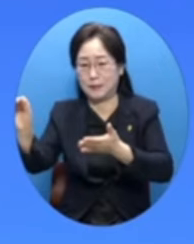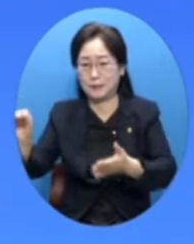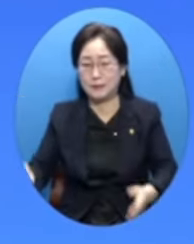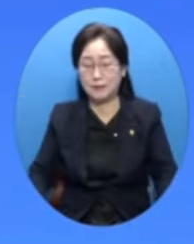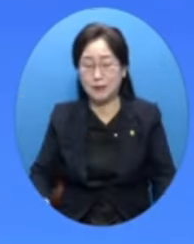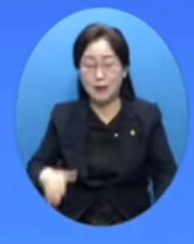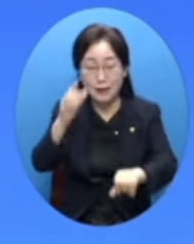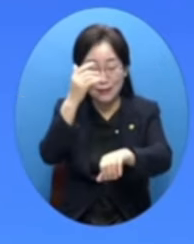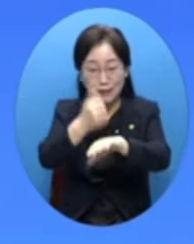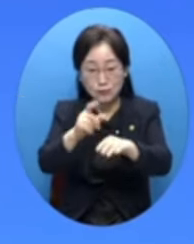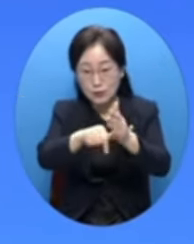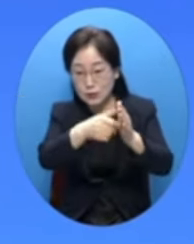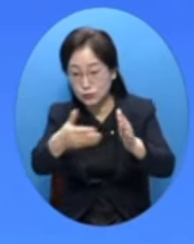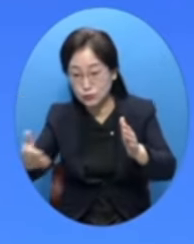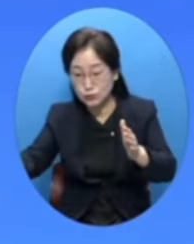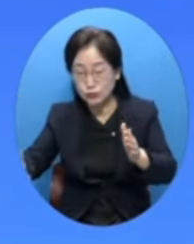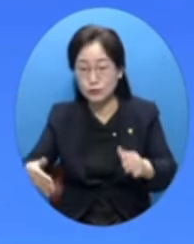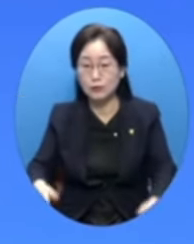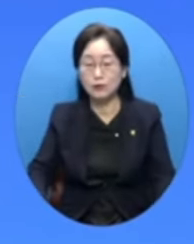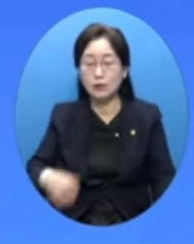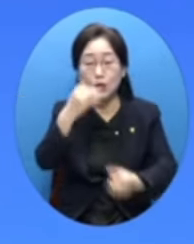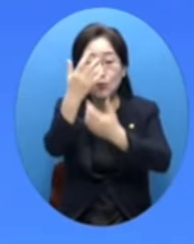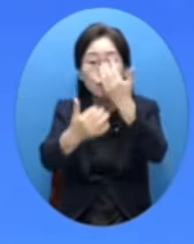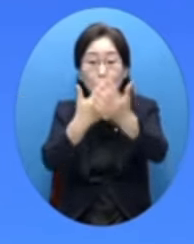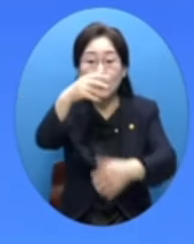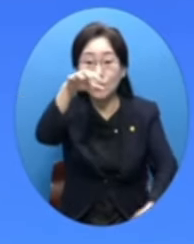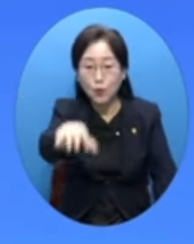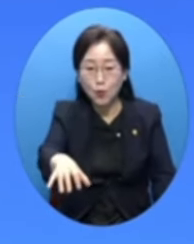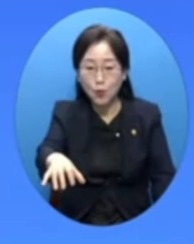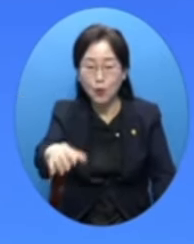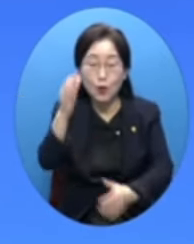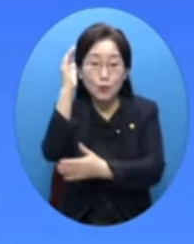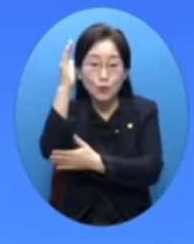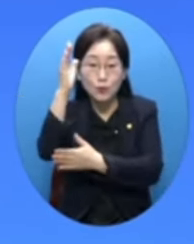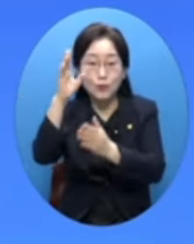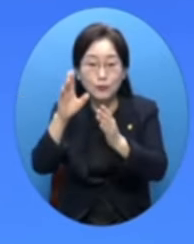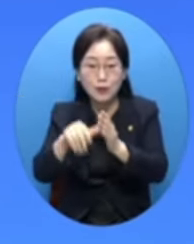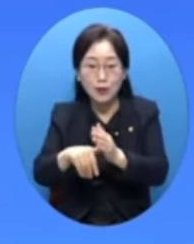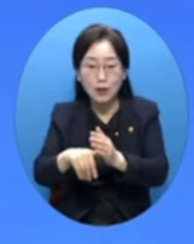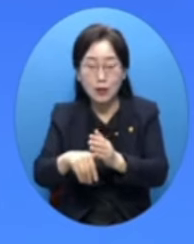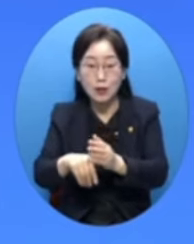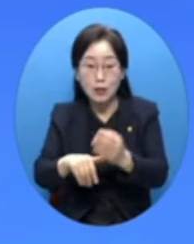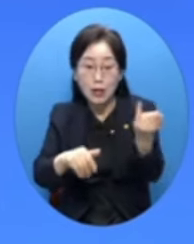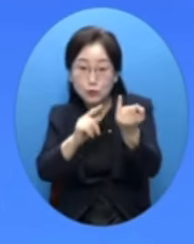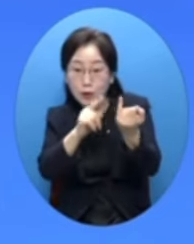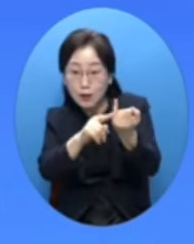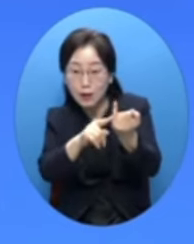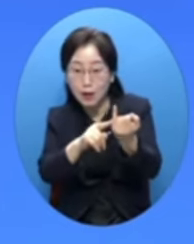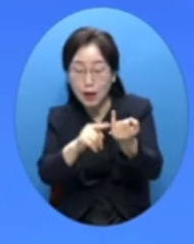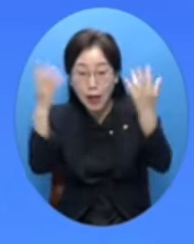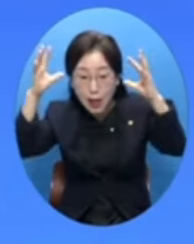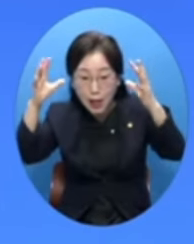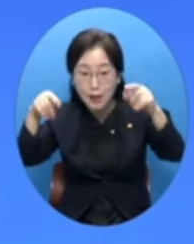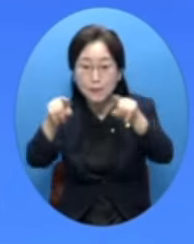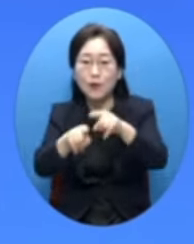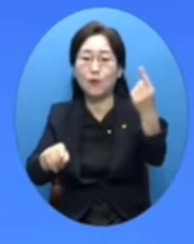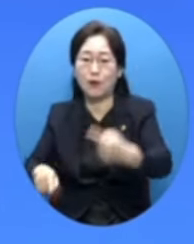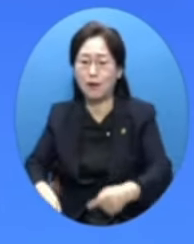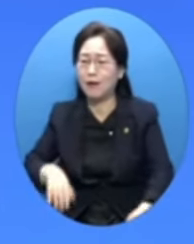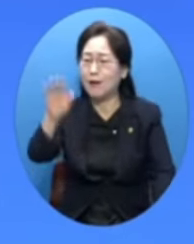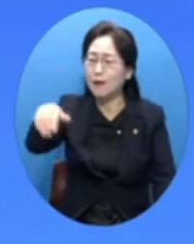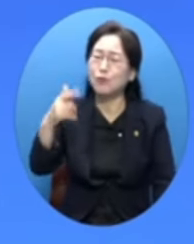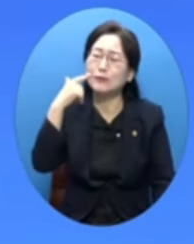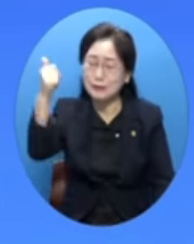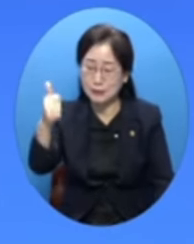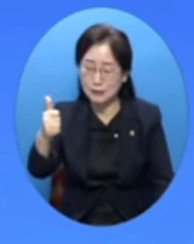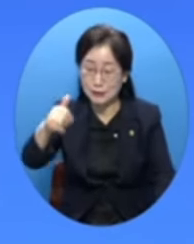한참 후에 본인이 불가능 어느 교회에서 부흥회린도 하는데 그 부인이 아이를 데리고 왔습니다. 목사님